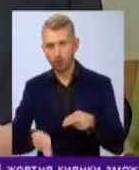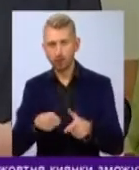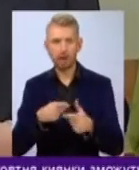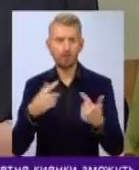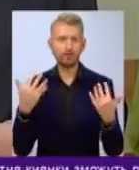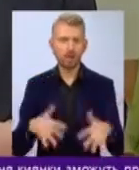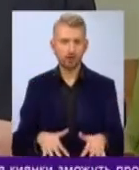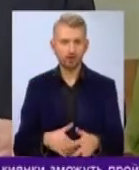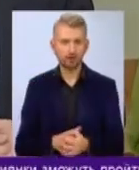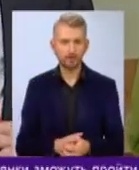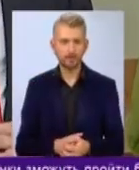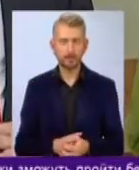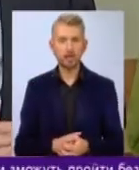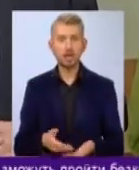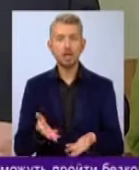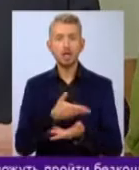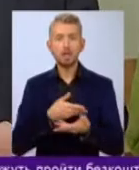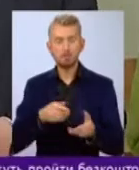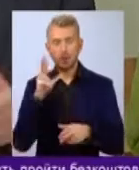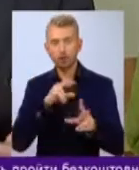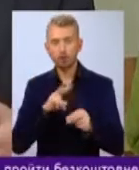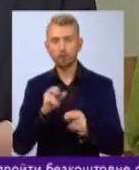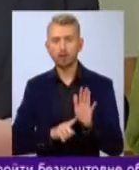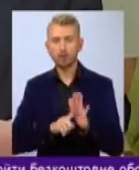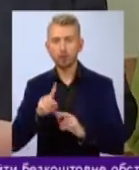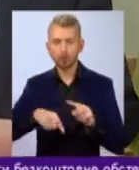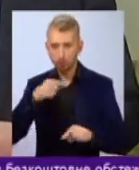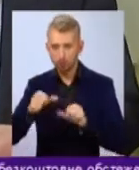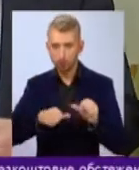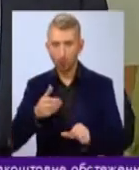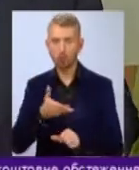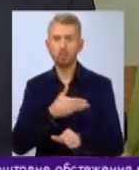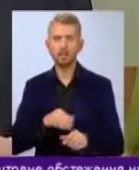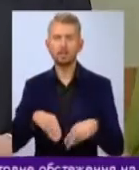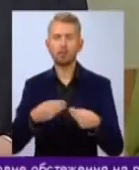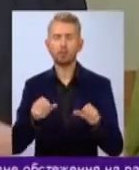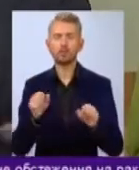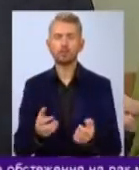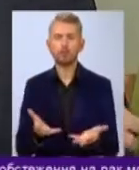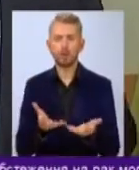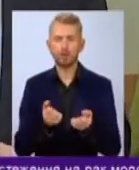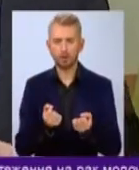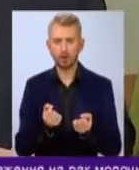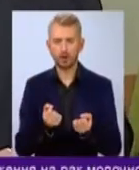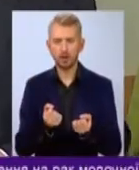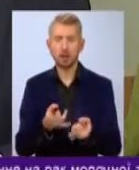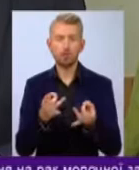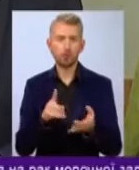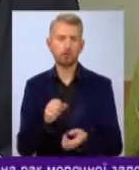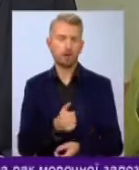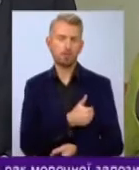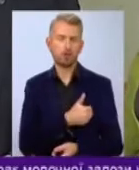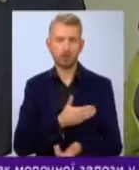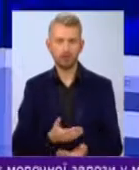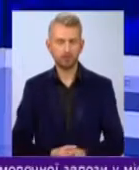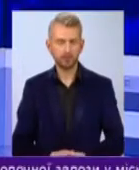втрачений. Ми розраховуємо, що на початку наступного року ми дамо можливість отримувати просто за бажанням.